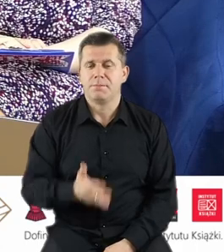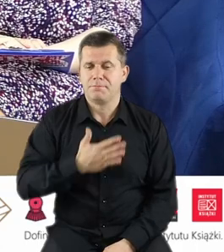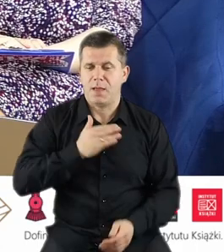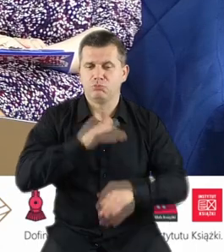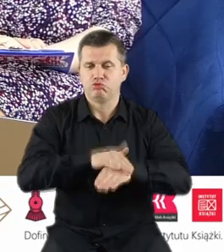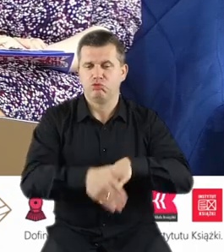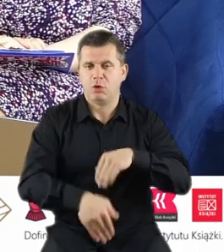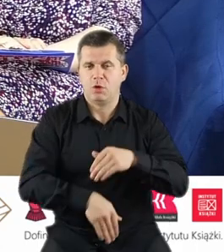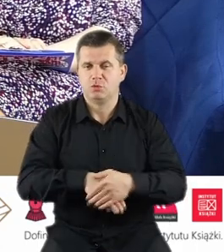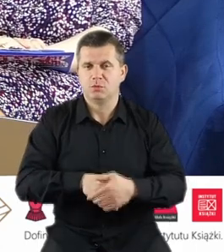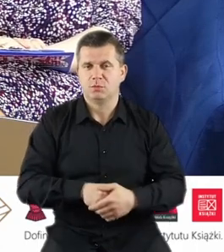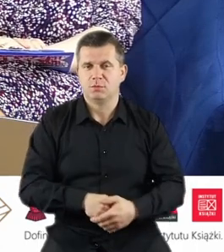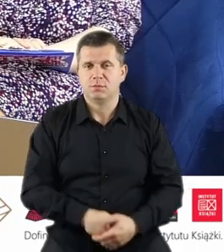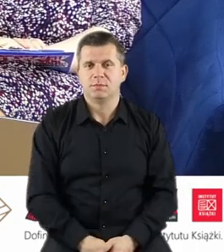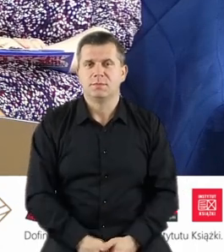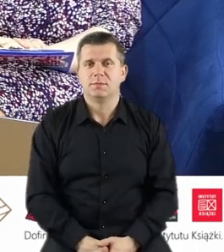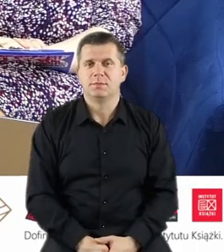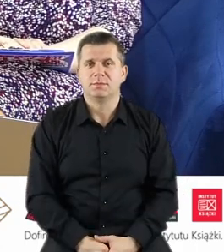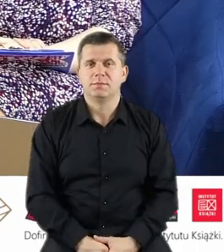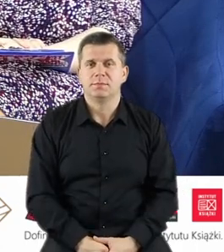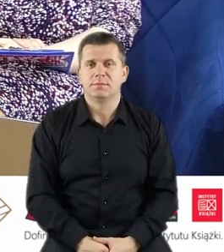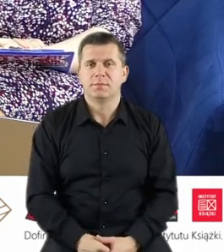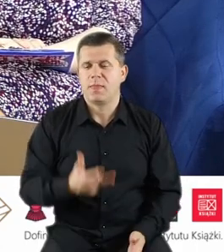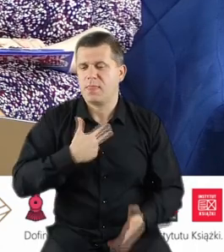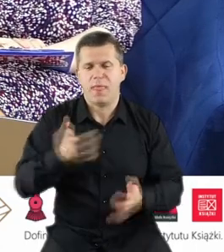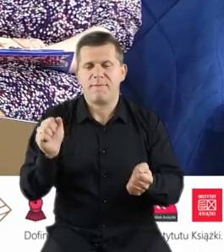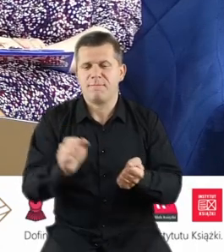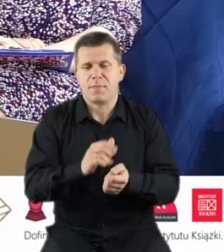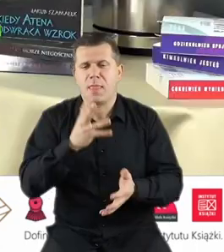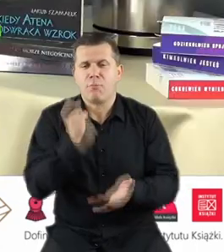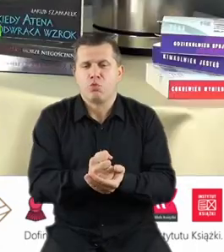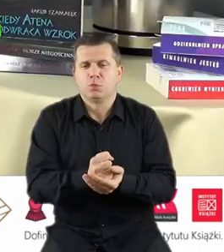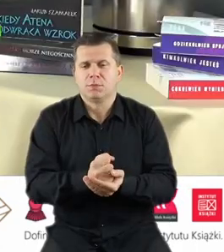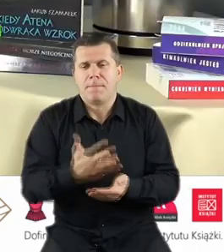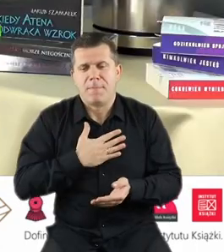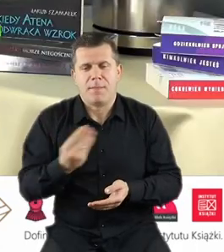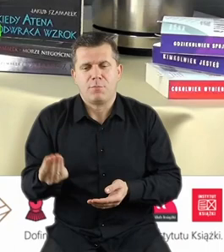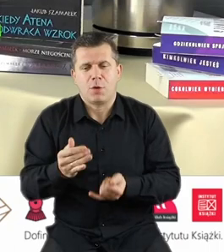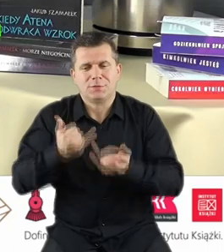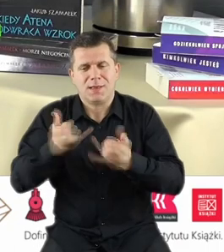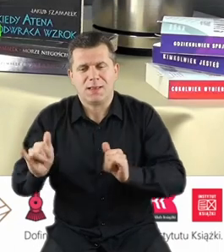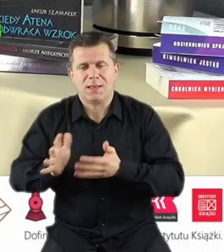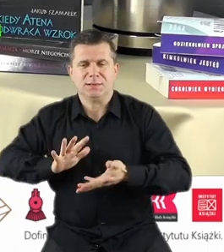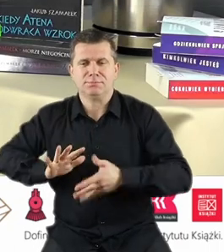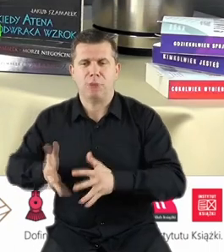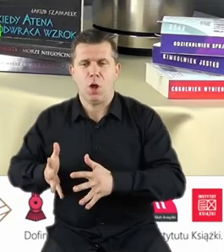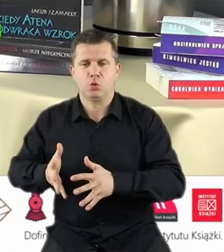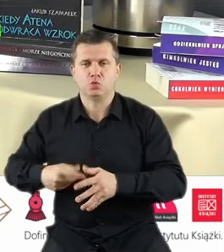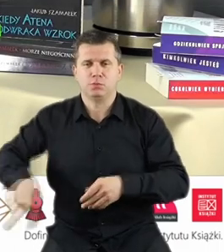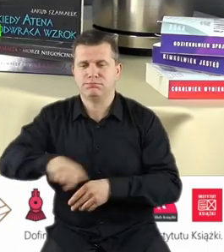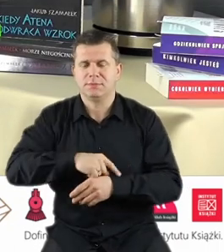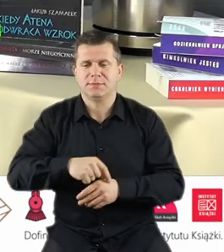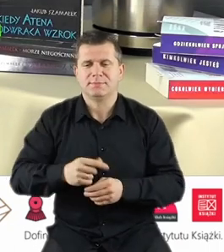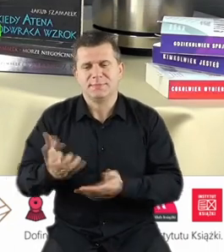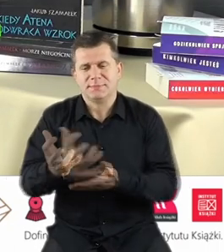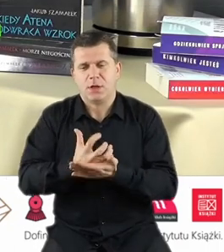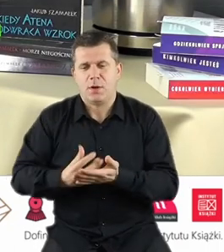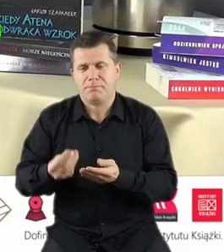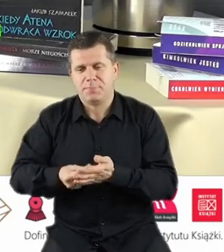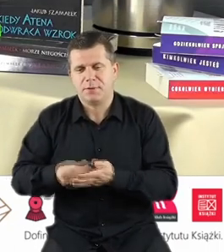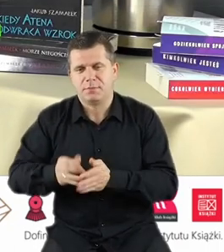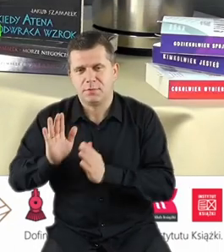ja nie walczę o chleb, bo mam swoje inne sposoby na to, żeby ten chleb zdobywać, a piszę, bo chcę